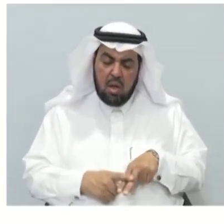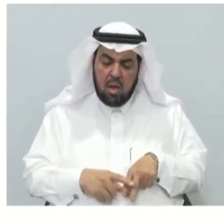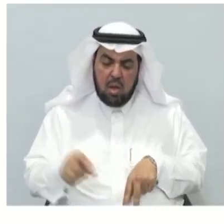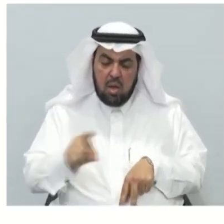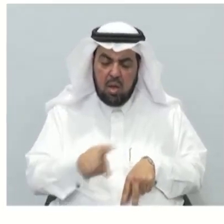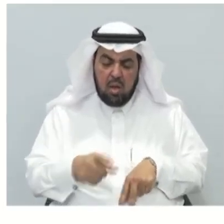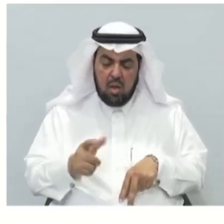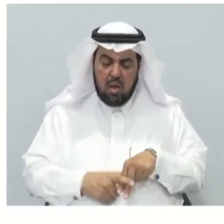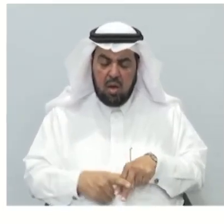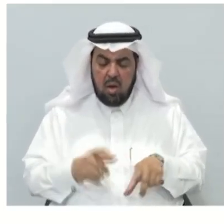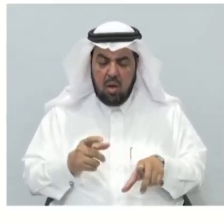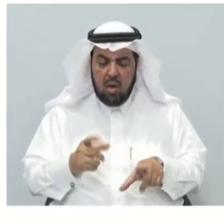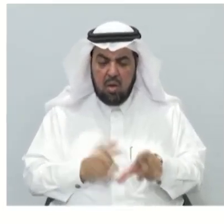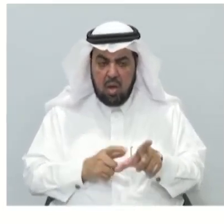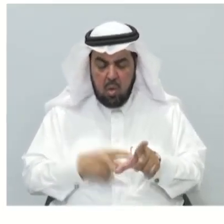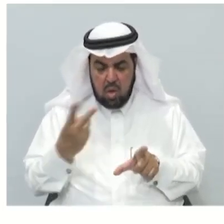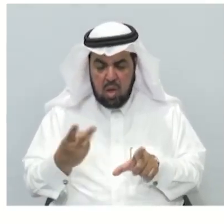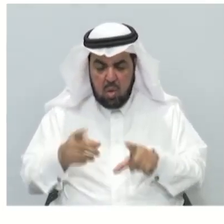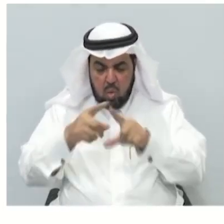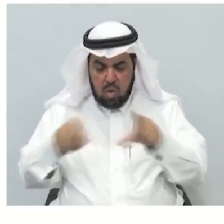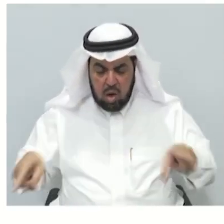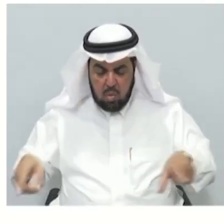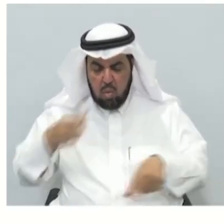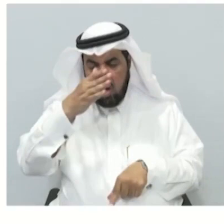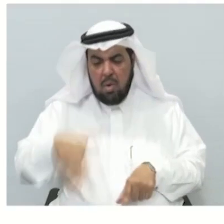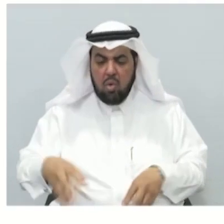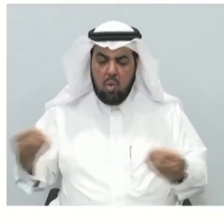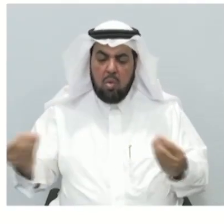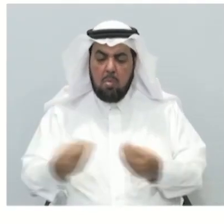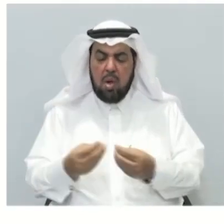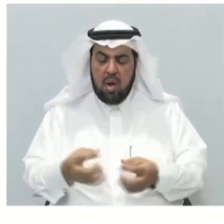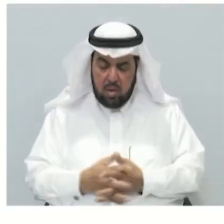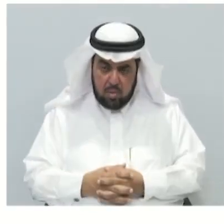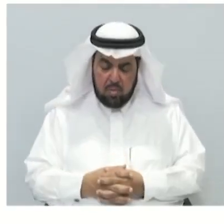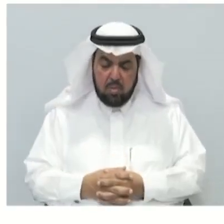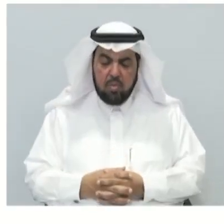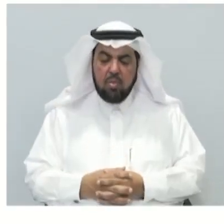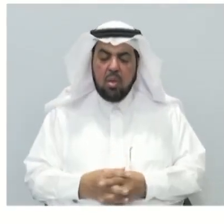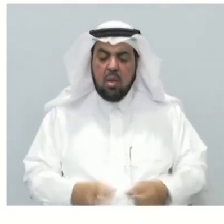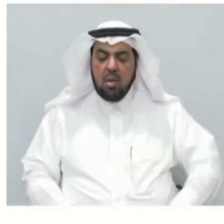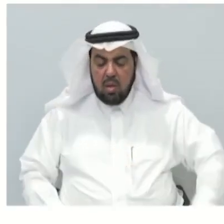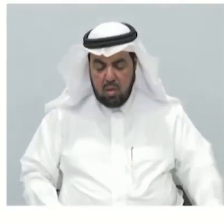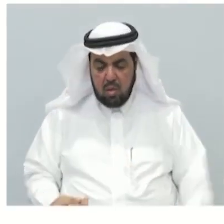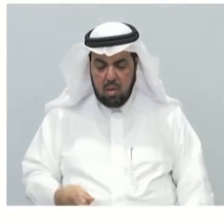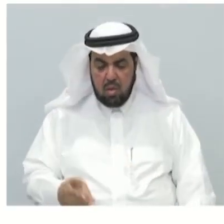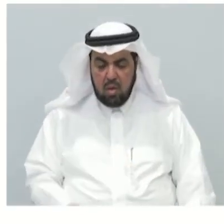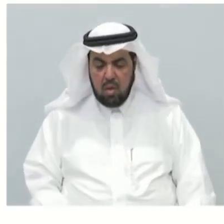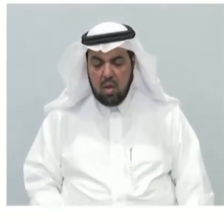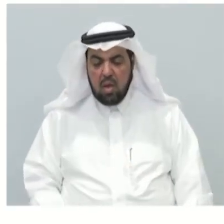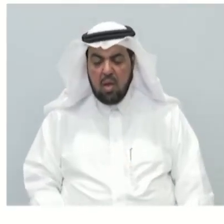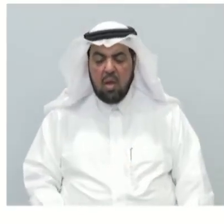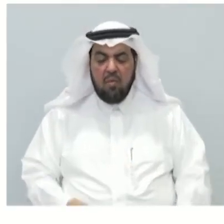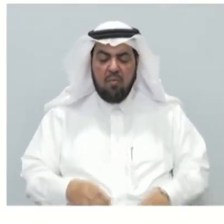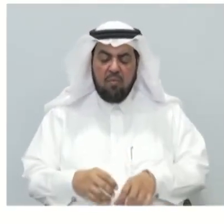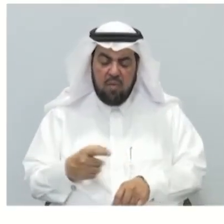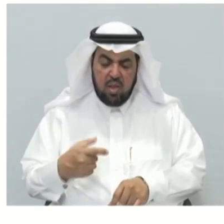زاويتين وضلع محصور بينهما اذا بما ان زد اكس تنصف الزاويه دبليو زد واي خلونا نفسر هذا